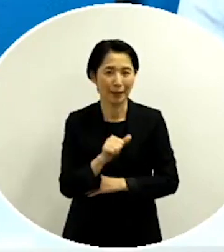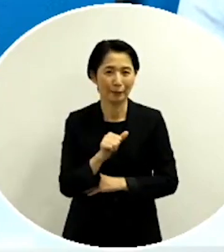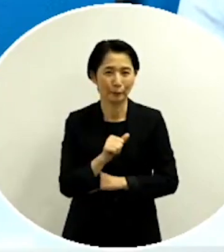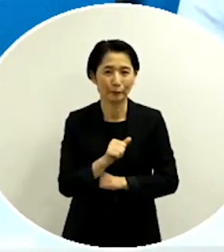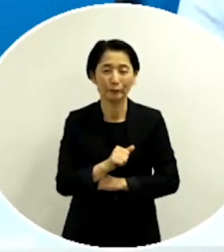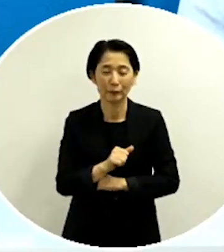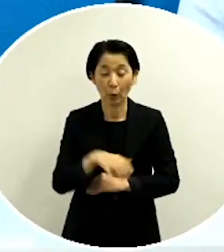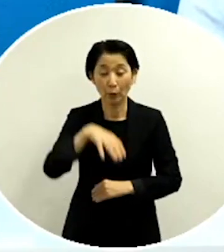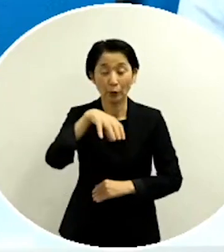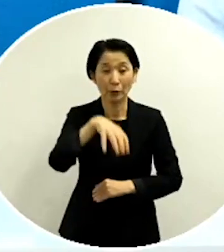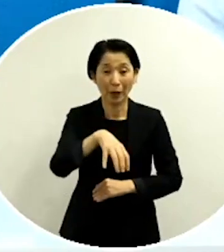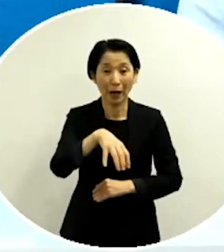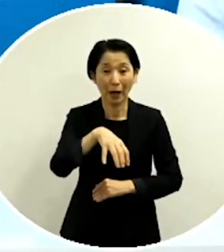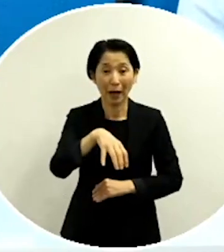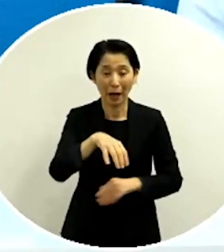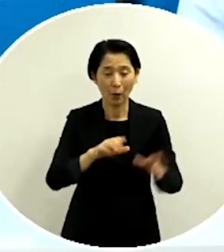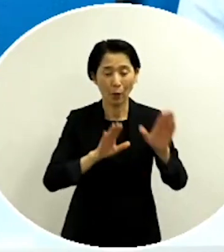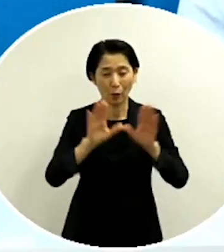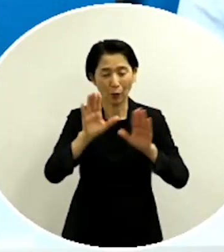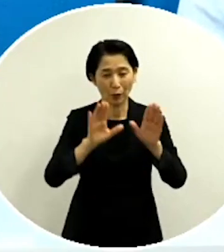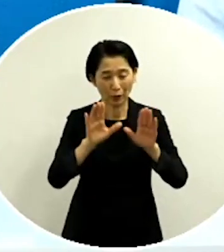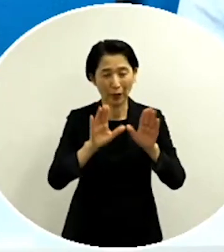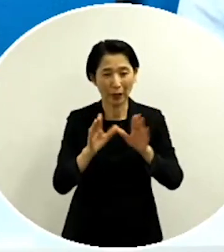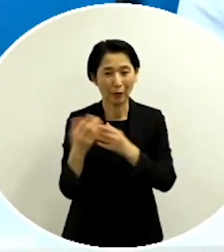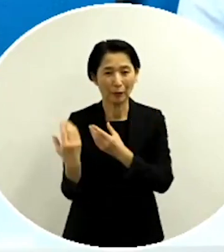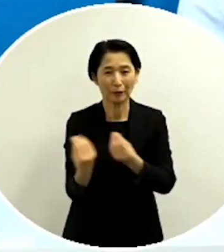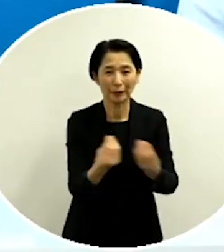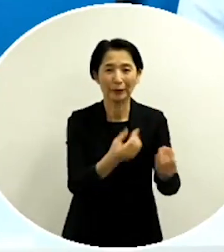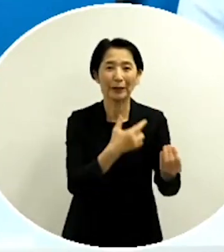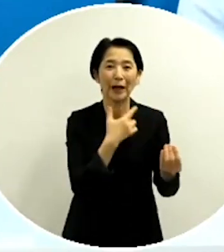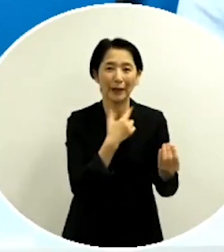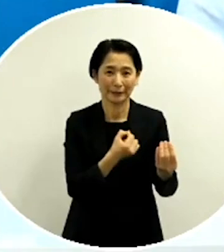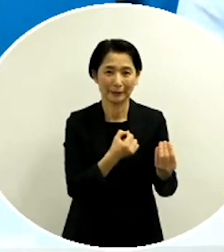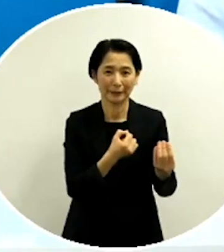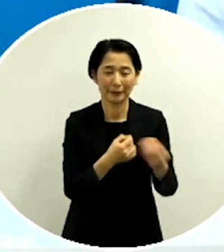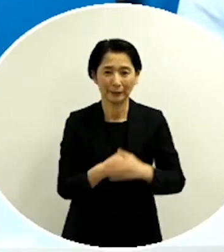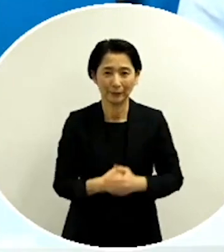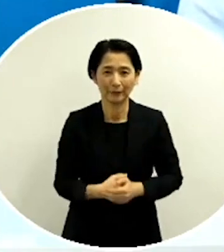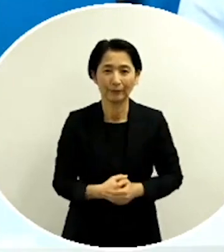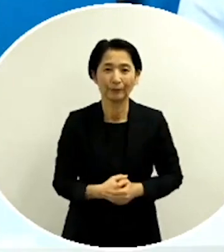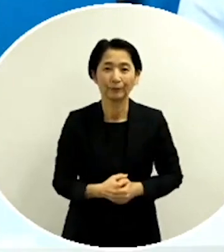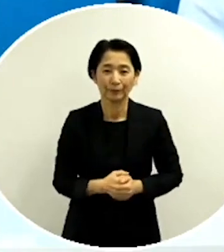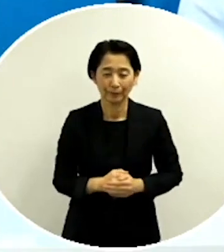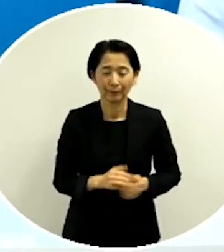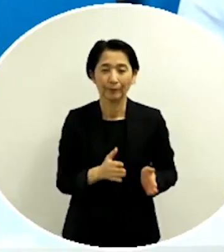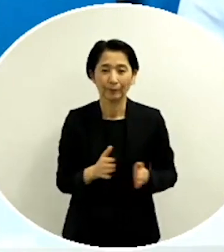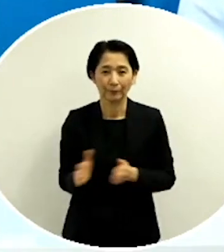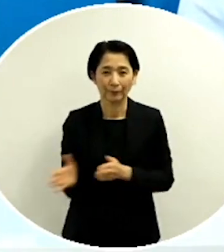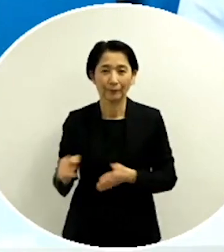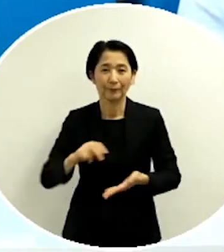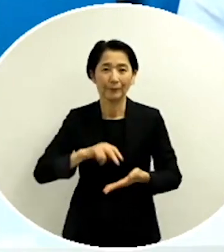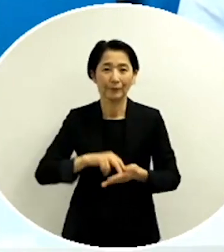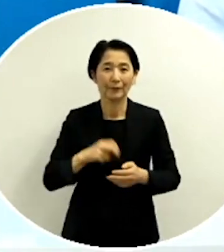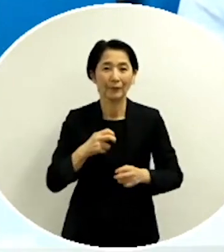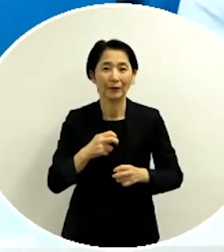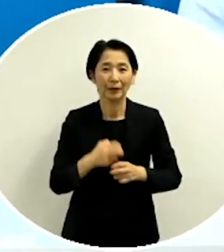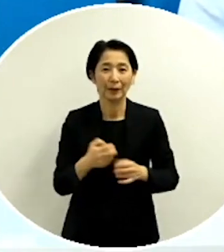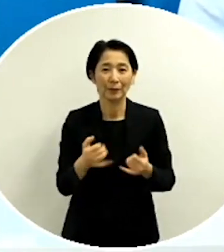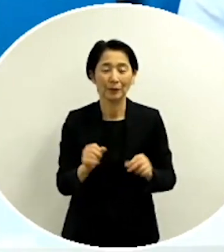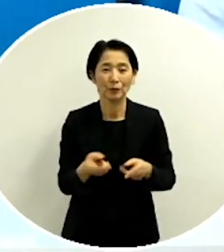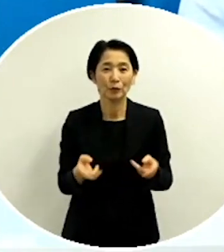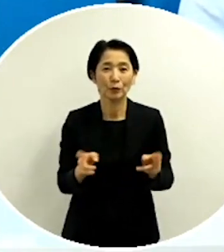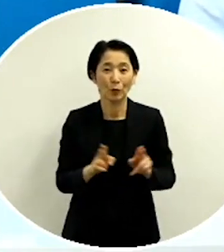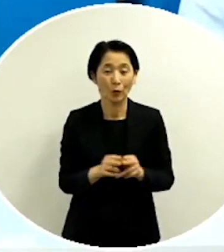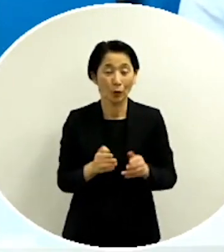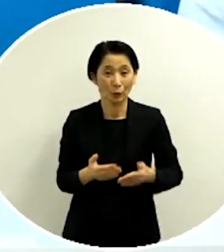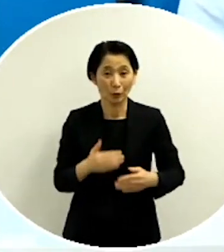場を常態化していきたいなというふうに思いますそしてあの立憲民主党のあゆみ歴史ということで